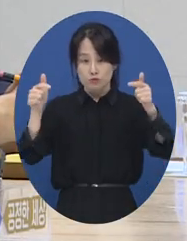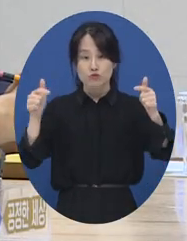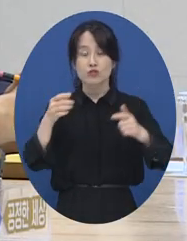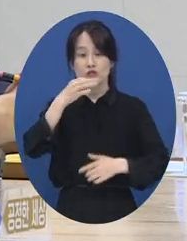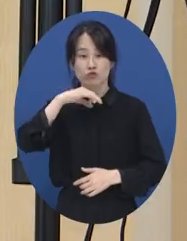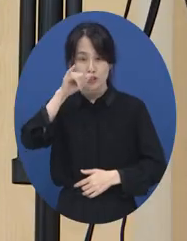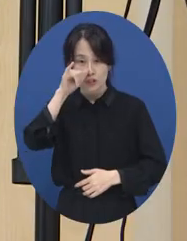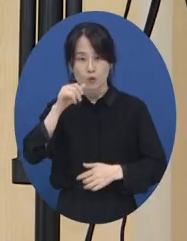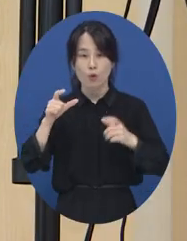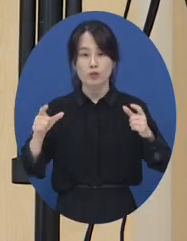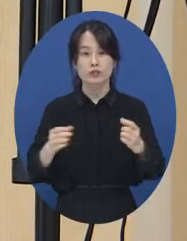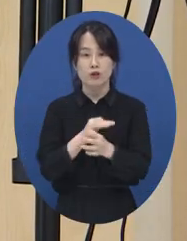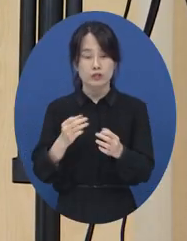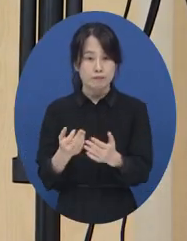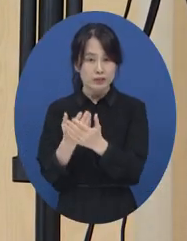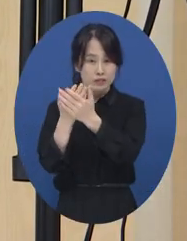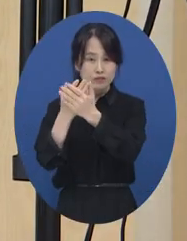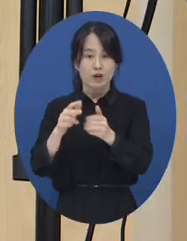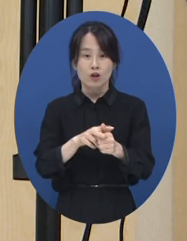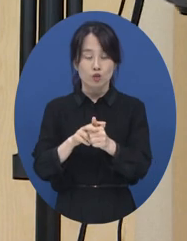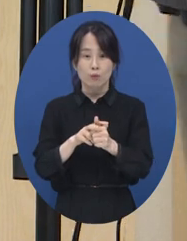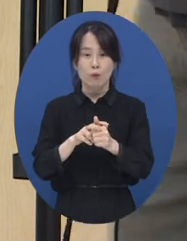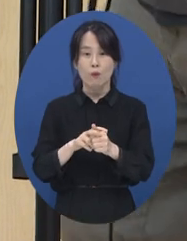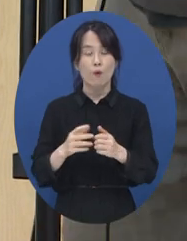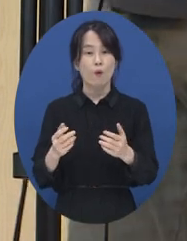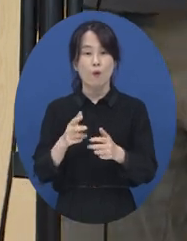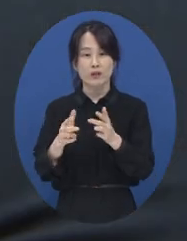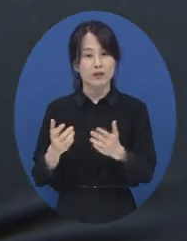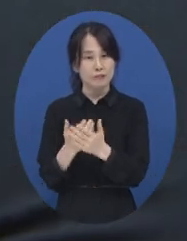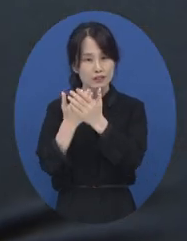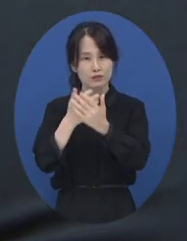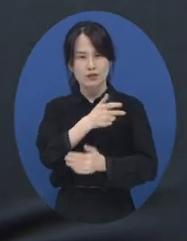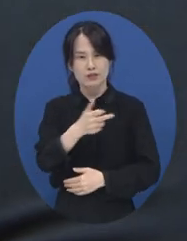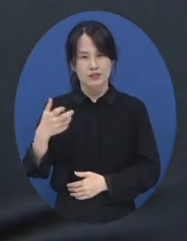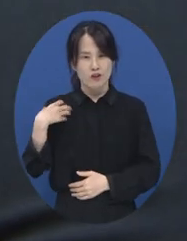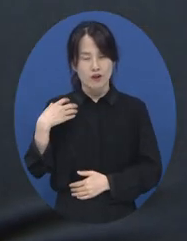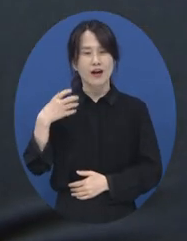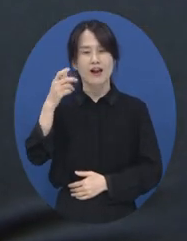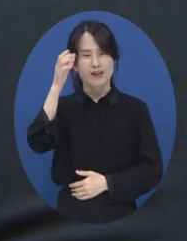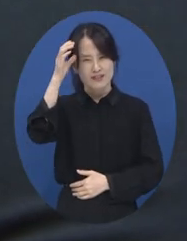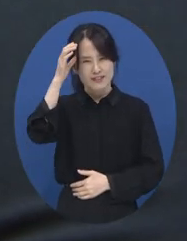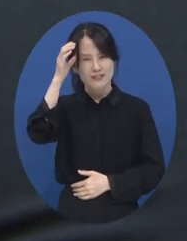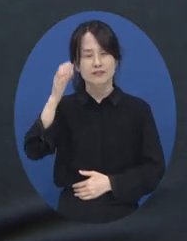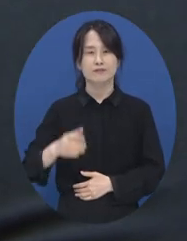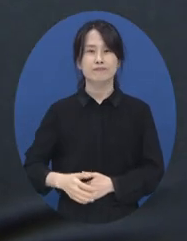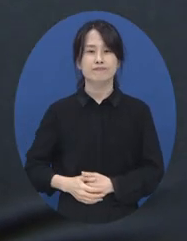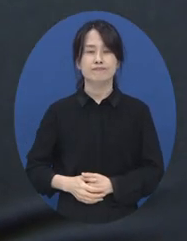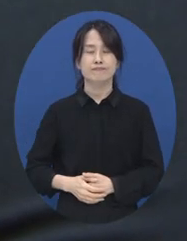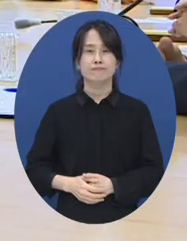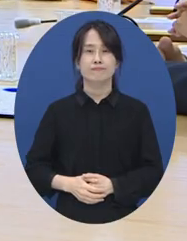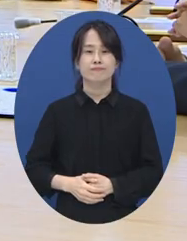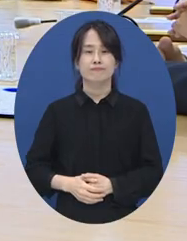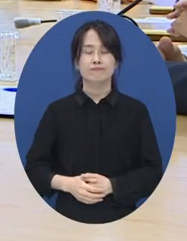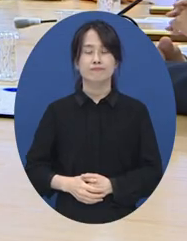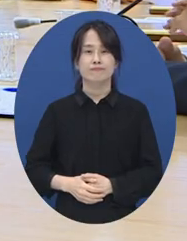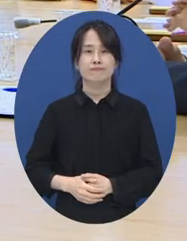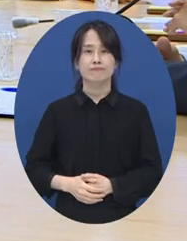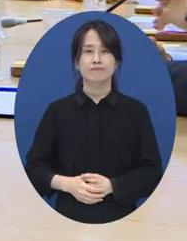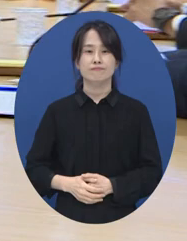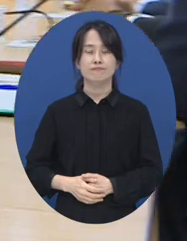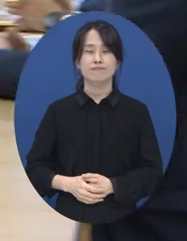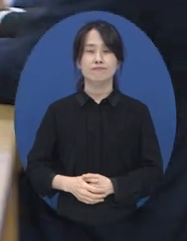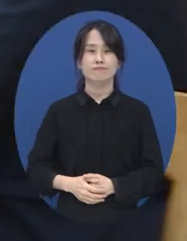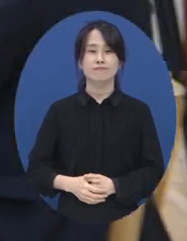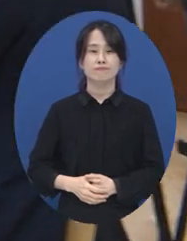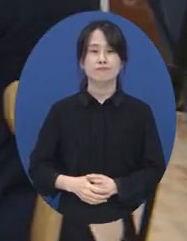창출 효과는 물론 지역경제 활성화와 정보통신 산업 발전에도 큰 역할을 할 것으로 기대를 모으고 있습니다 경제 2tv